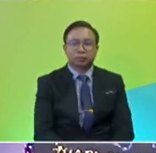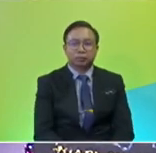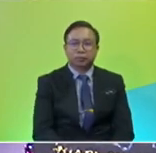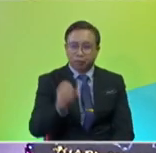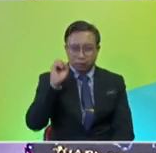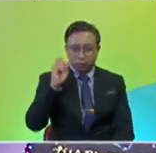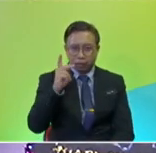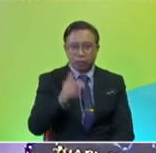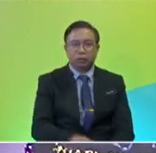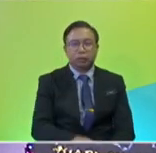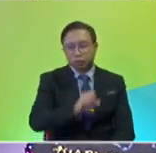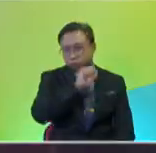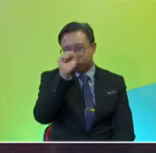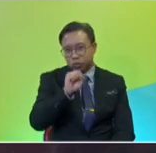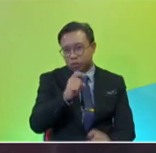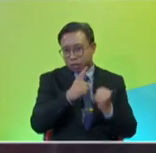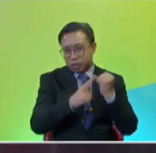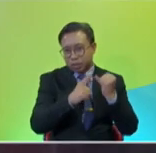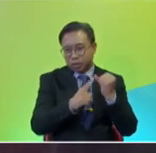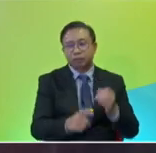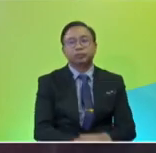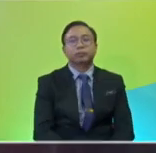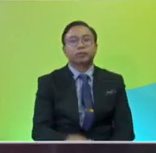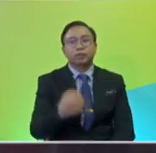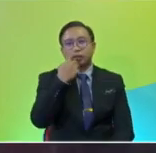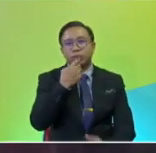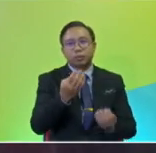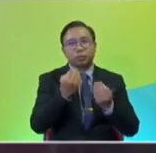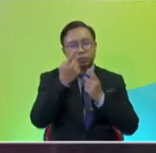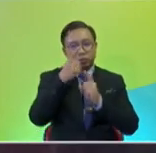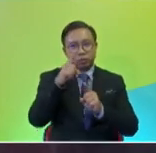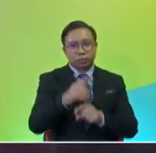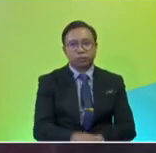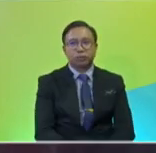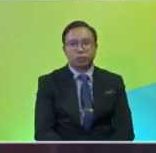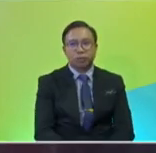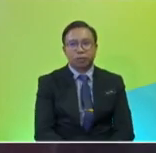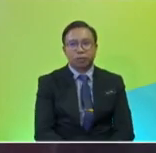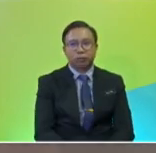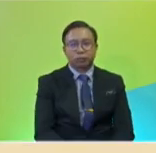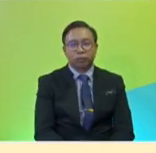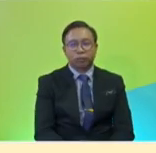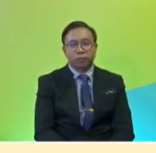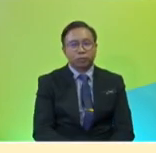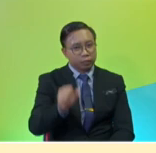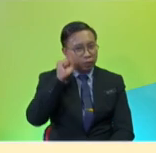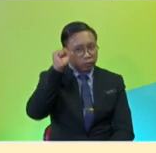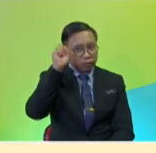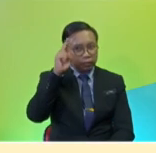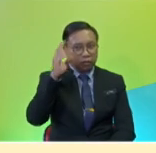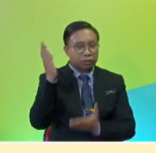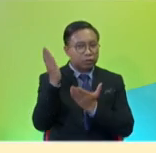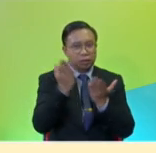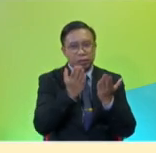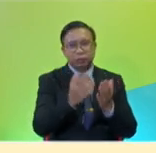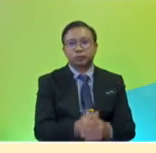Okey, soalan yang terakhir. Siapa nak jawab? Mungkin kita bagi peluang kepada Sherwin. Okey, Sherwin, sila jawab.